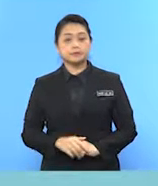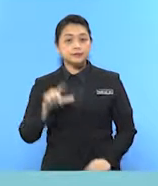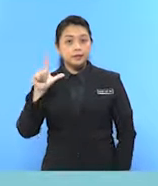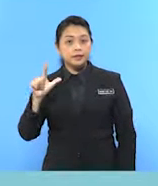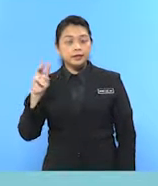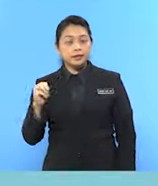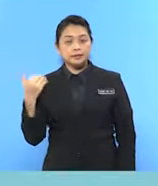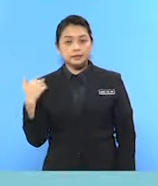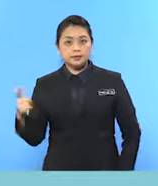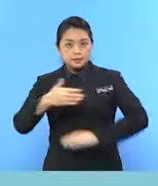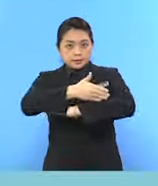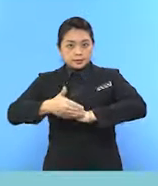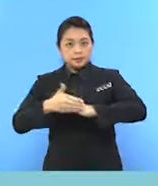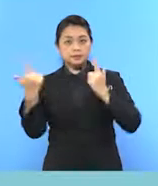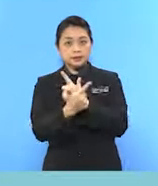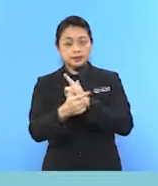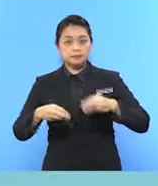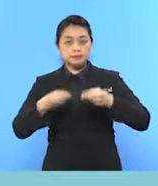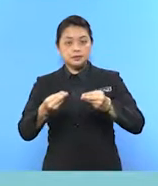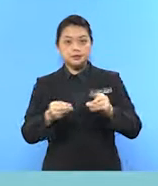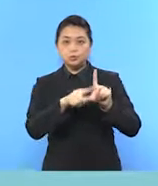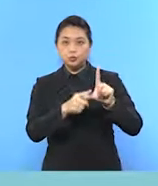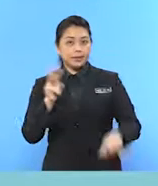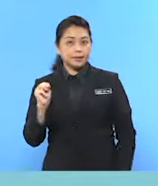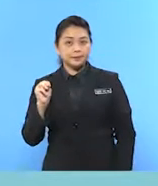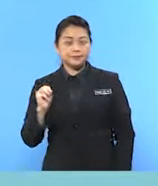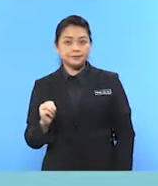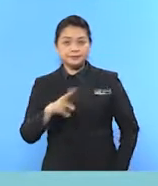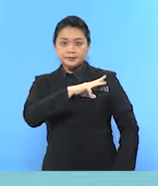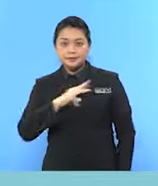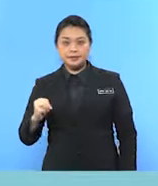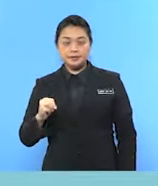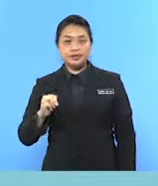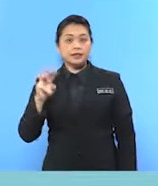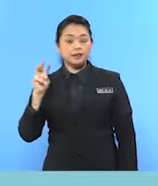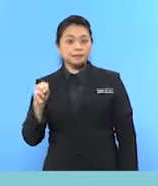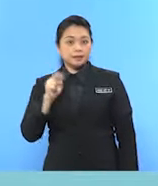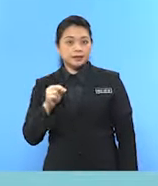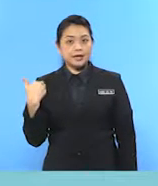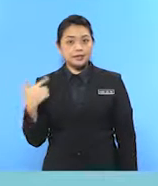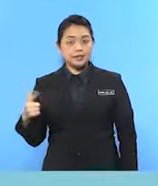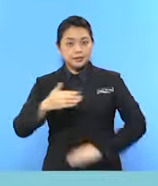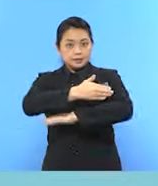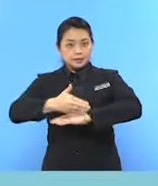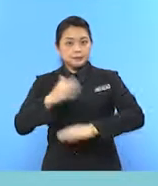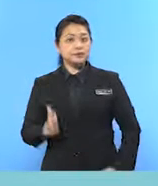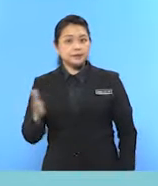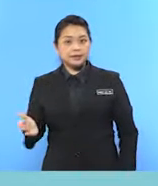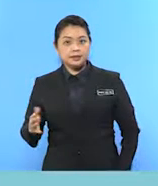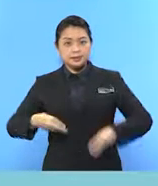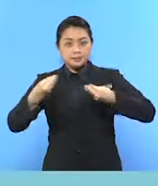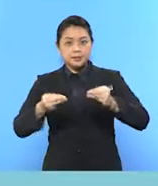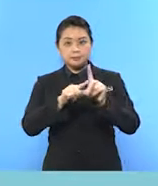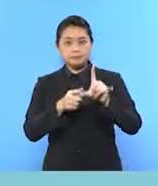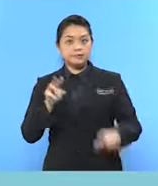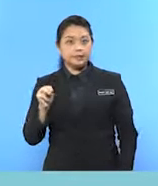LM ialah sisi bertentangan bagi sudut N. Manakala NM ialah sisi bersebelahan bagi